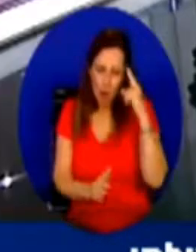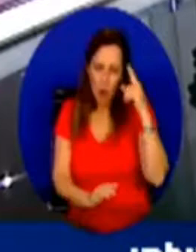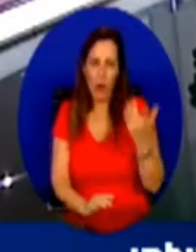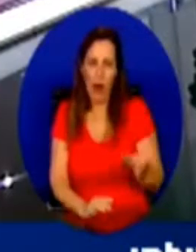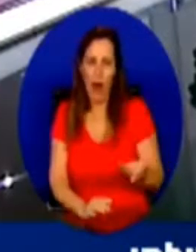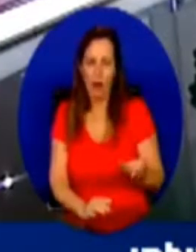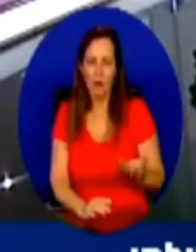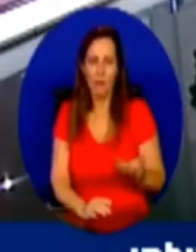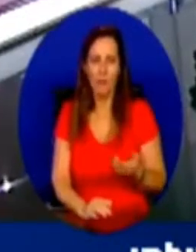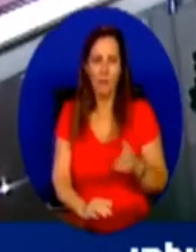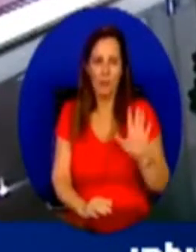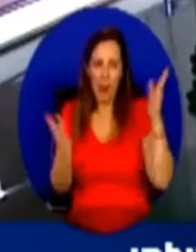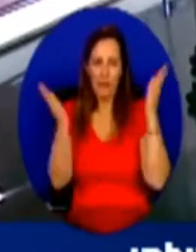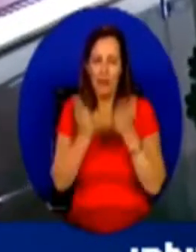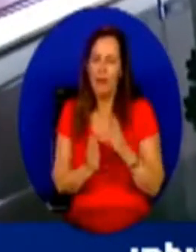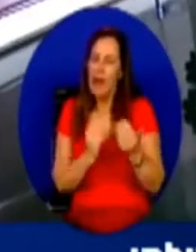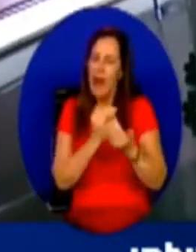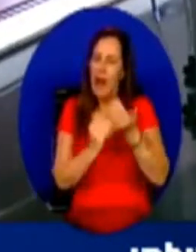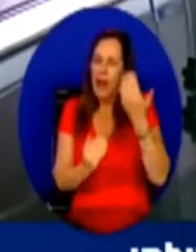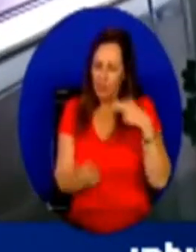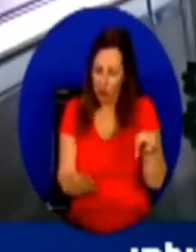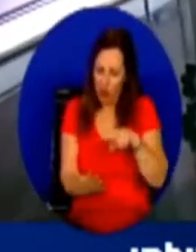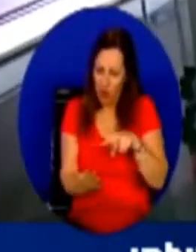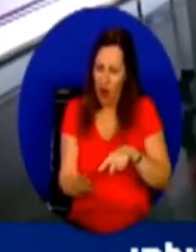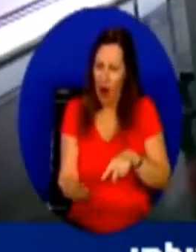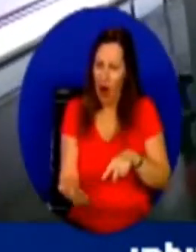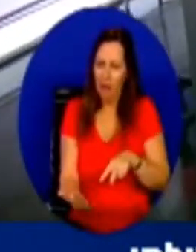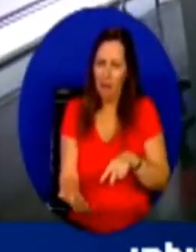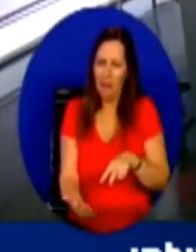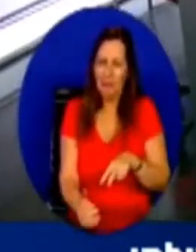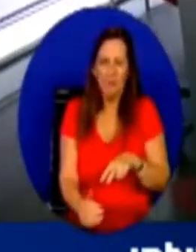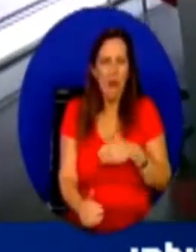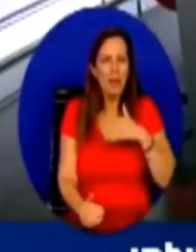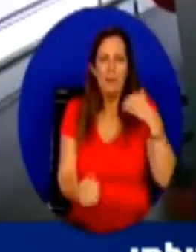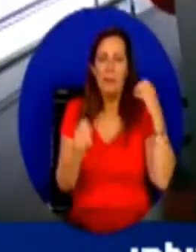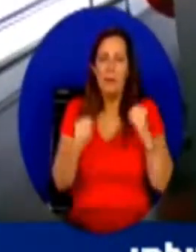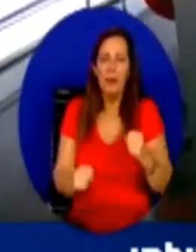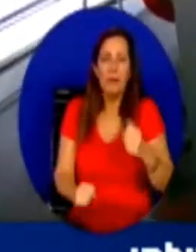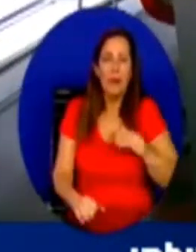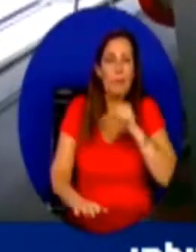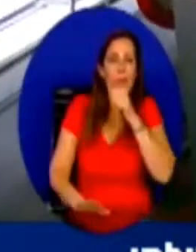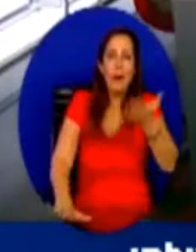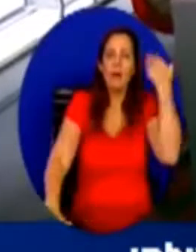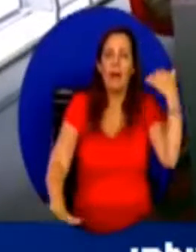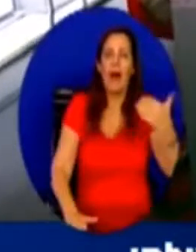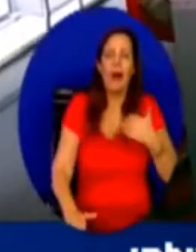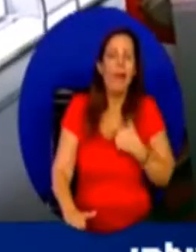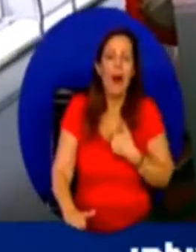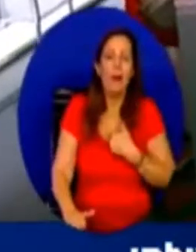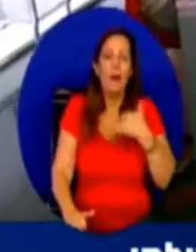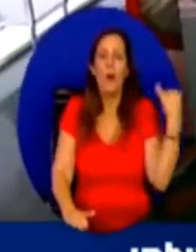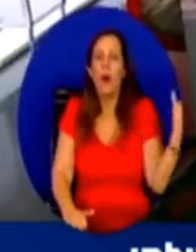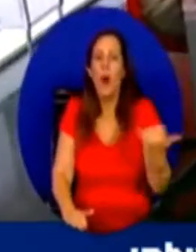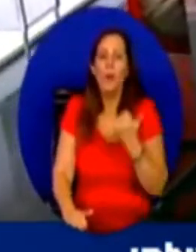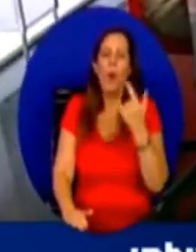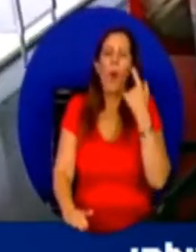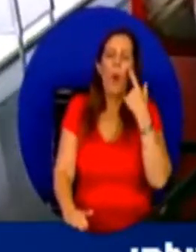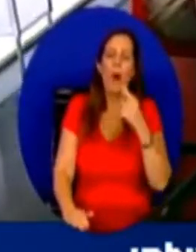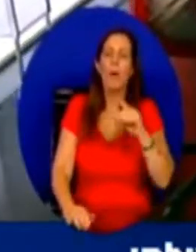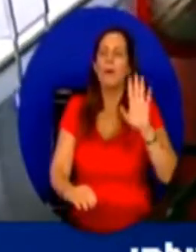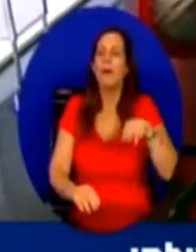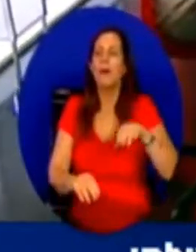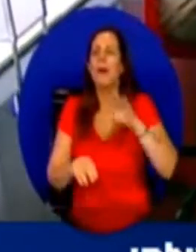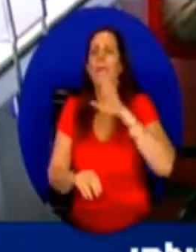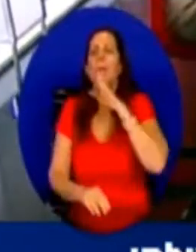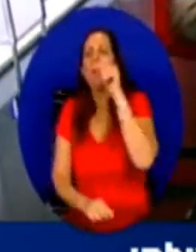70% זה מה שקרה בנגב, מי שפחים. לפני שקראתי את כל זה, אני הייתי בטוח שאנחנו הכי פרימיטיביים, כי אנחנו כל פעם את קוראת על התקלה